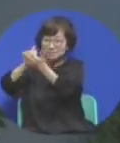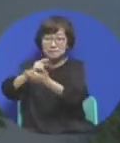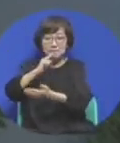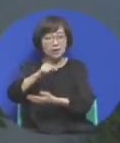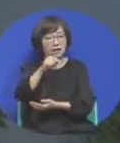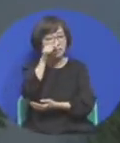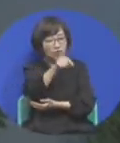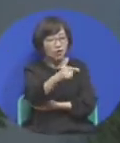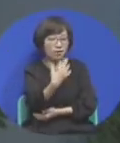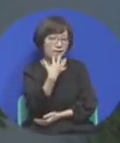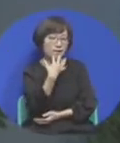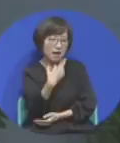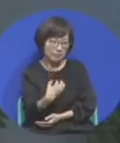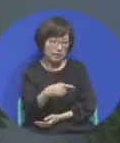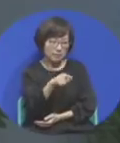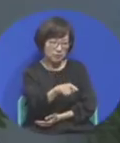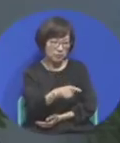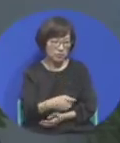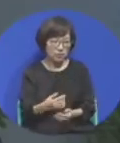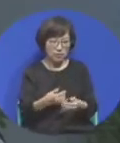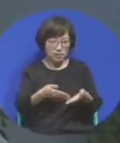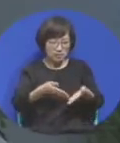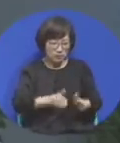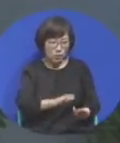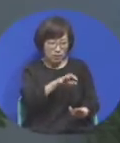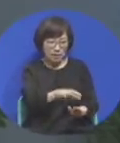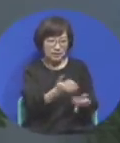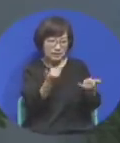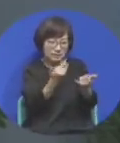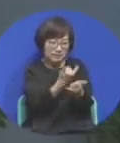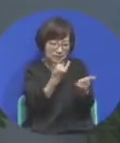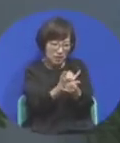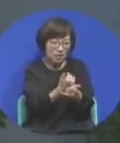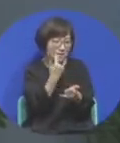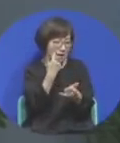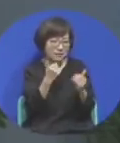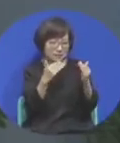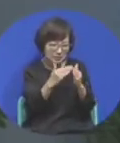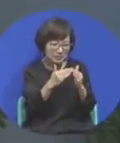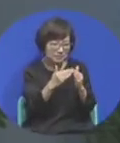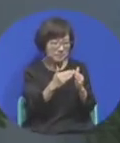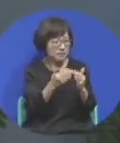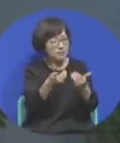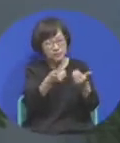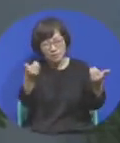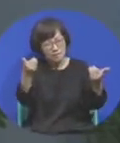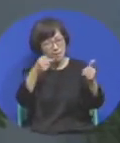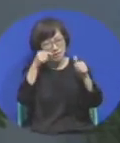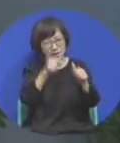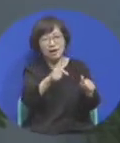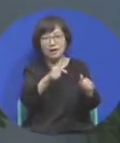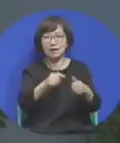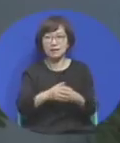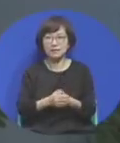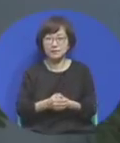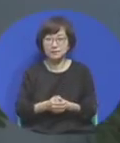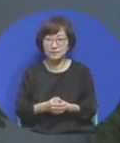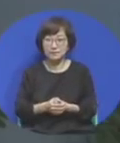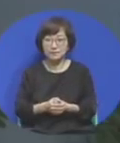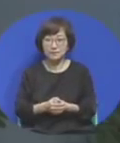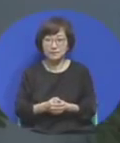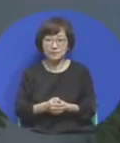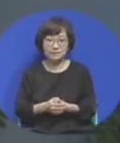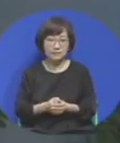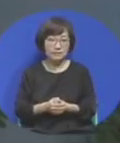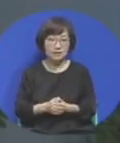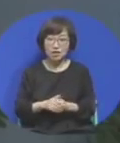나가라. That's why he says, though it's costly, though it's expensive, leave your country, your people, and your father's household. Go to that land. 더 무서운